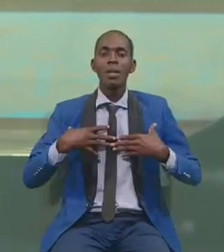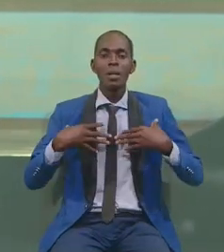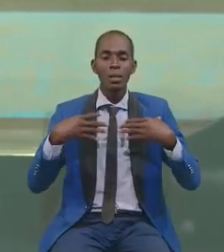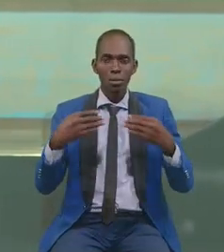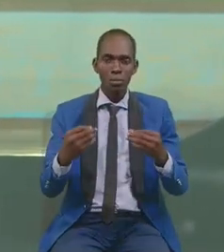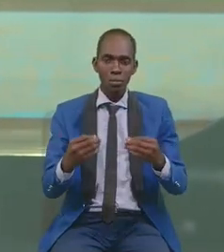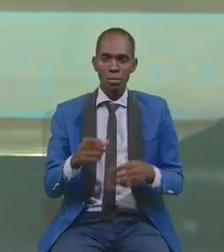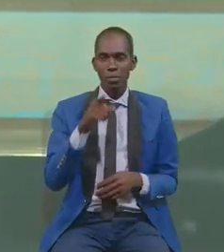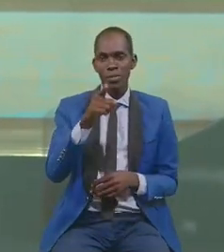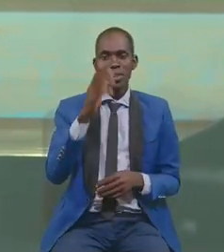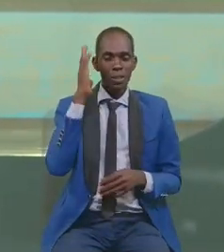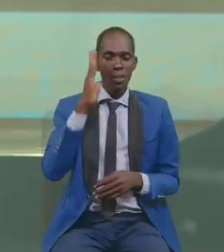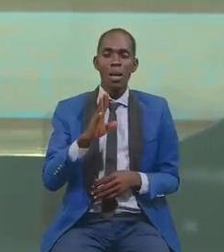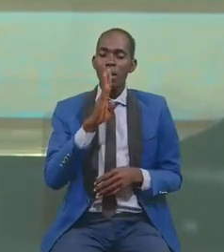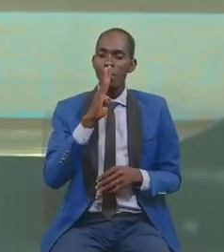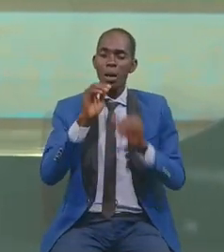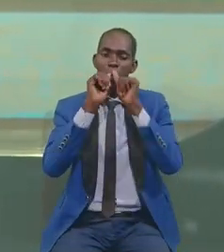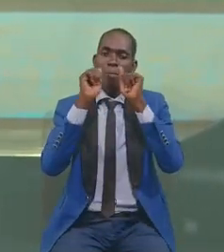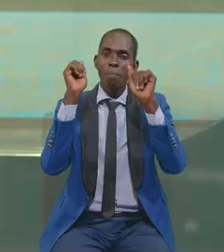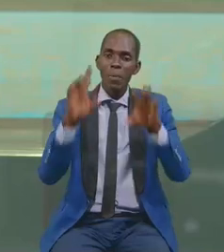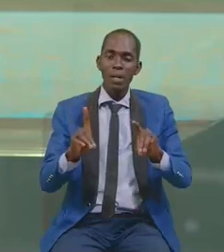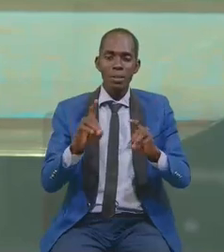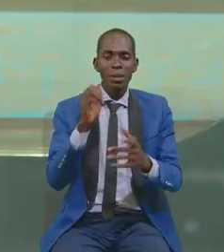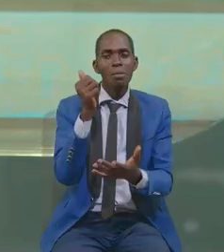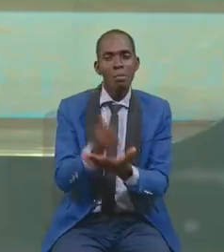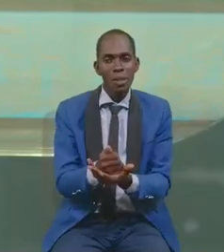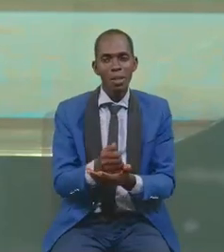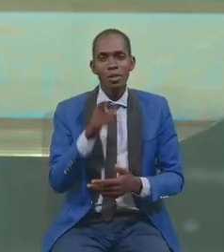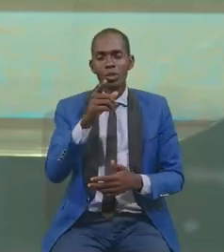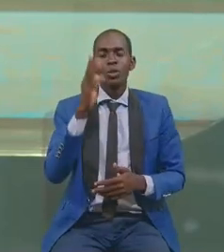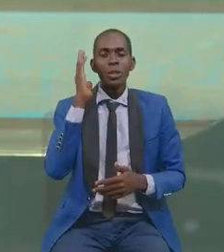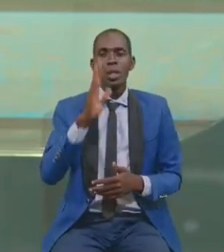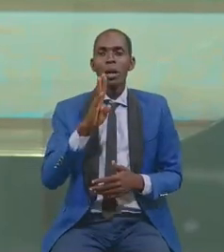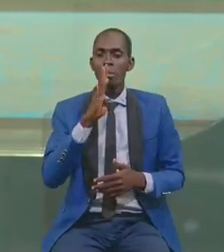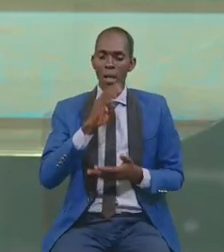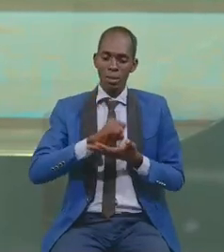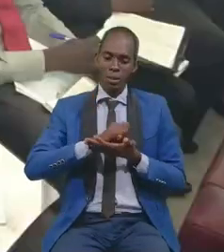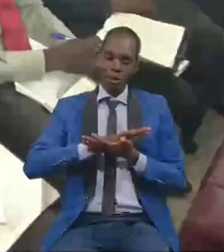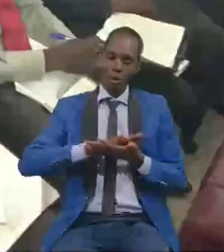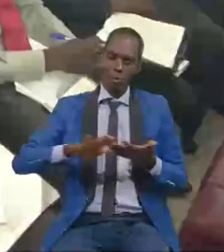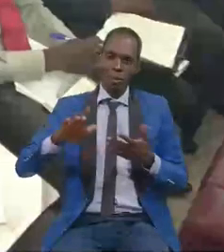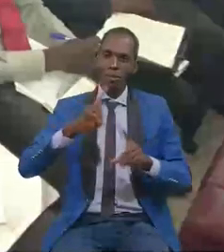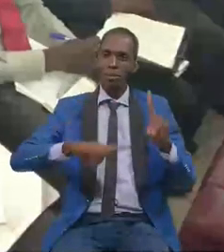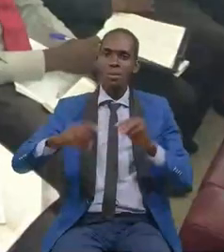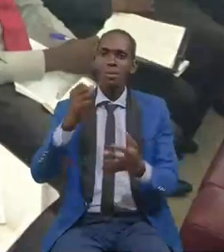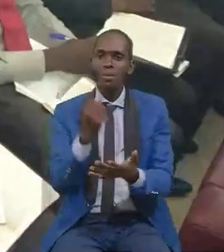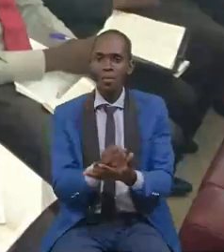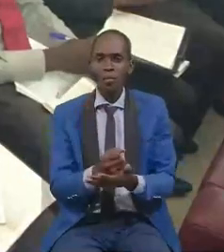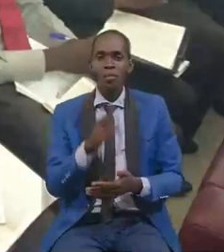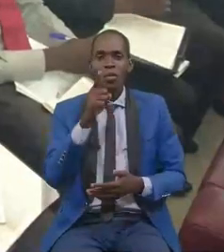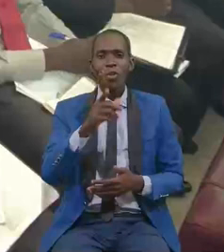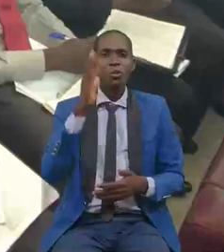seras béni. Tu seras sanctifié. Tu seras